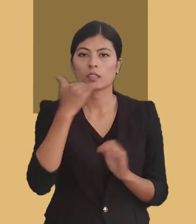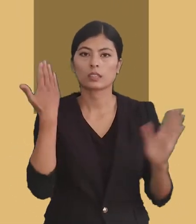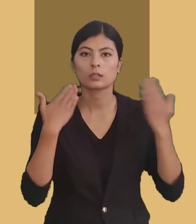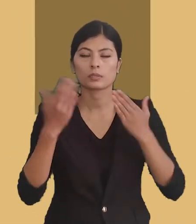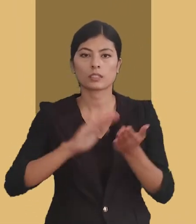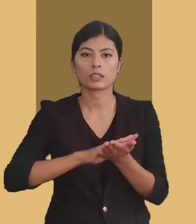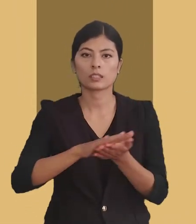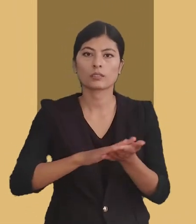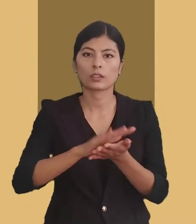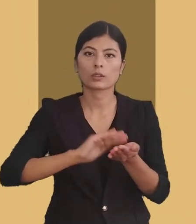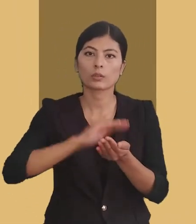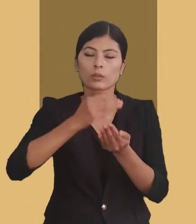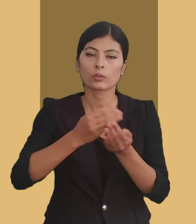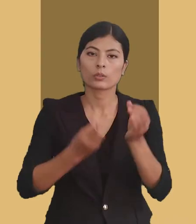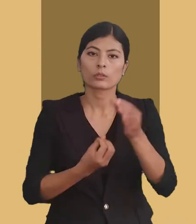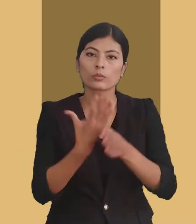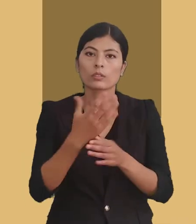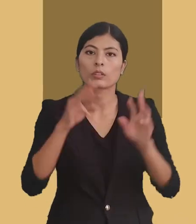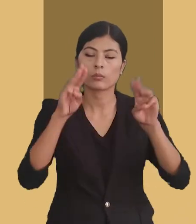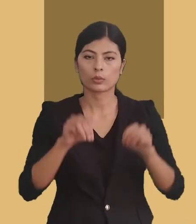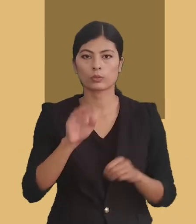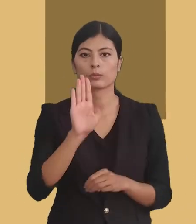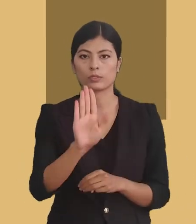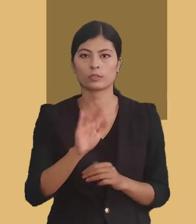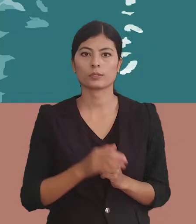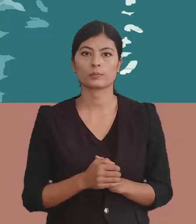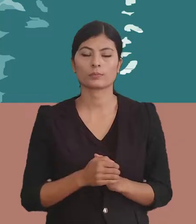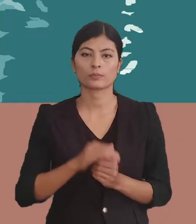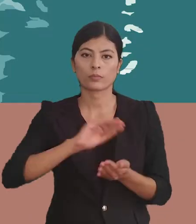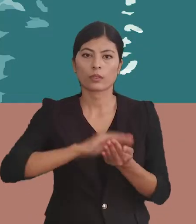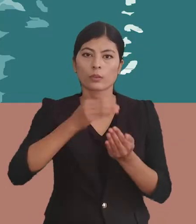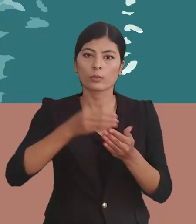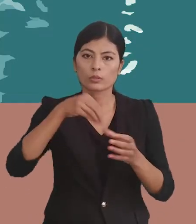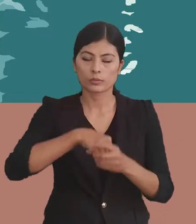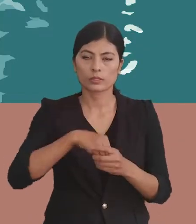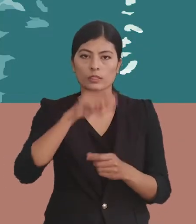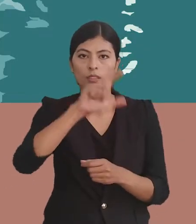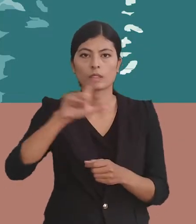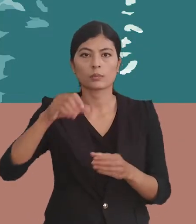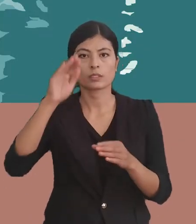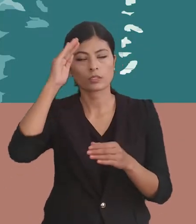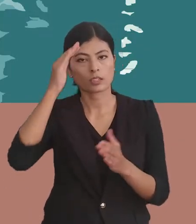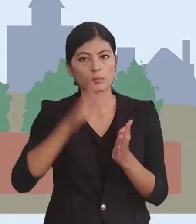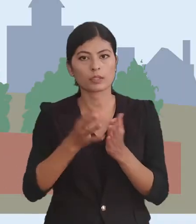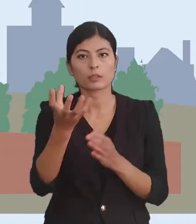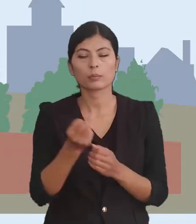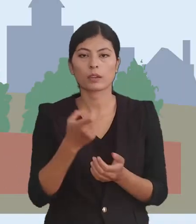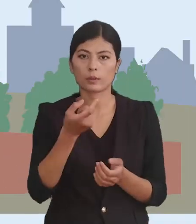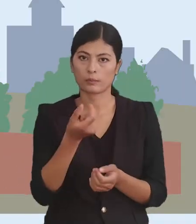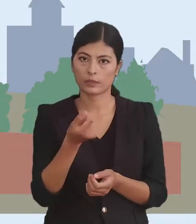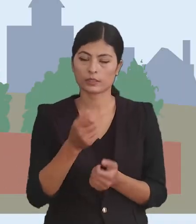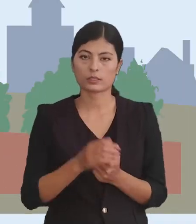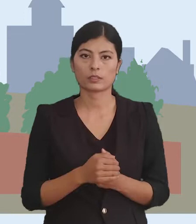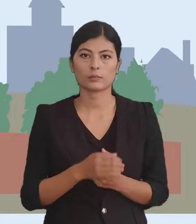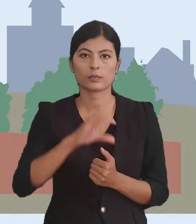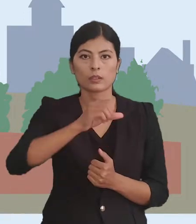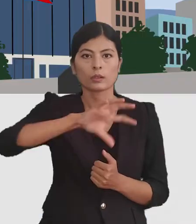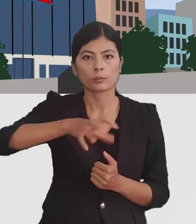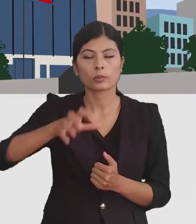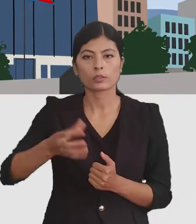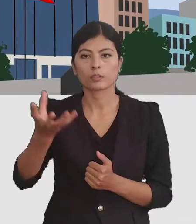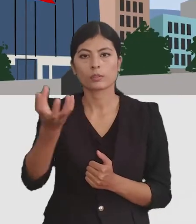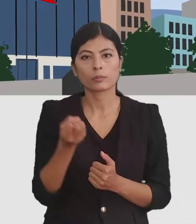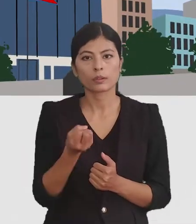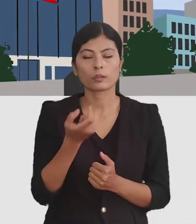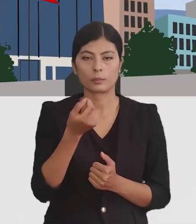हिंसा निवारण कोष के स्थापना करनाई बहुत ही महत्वपूर्ण है। कोष में नेपाल सरकार से प्राप्त रकम, प्रदेश सरकार